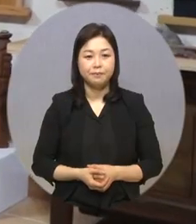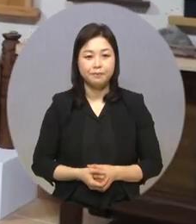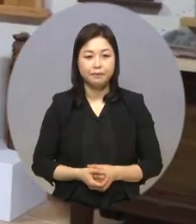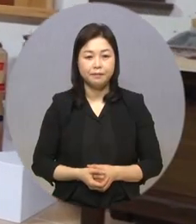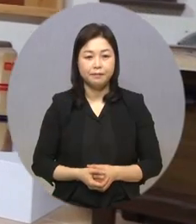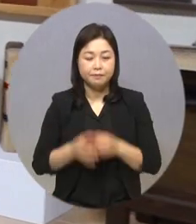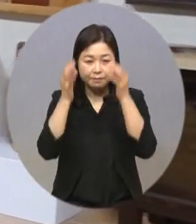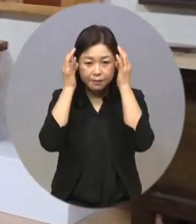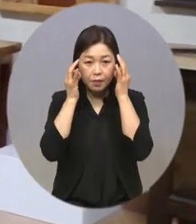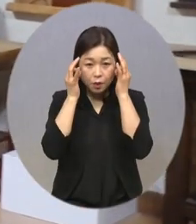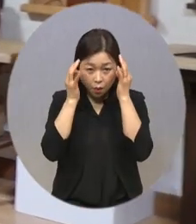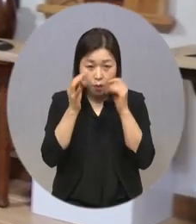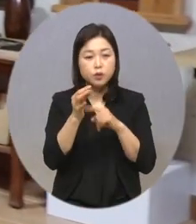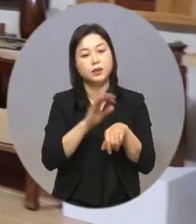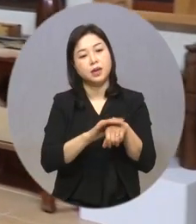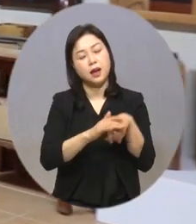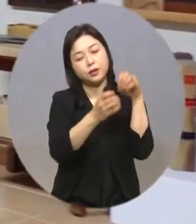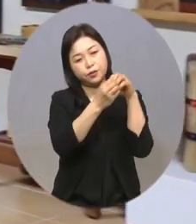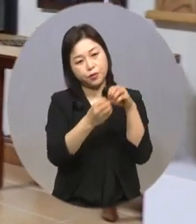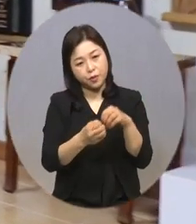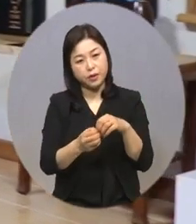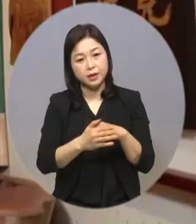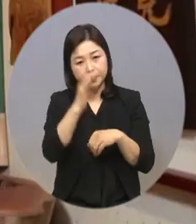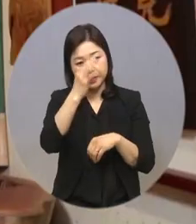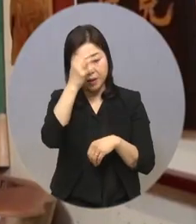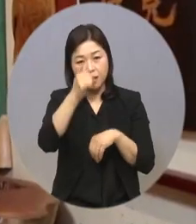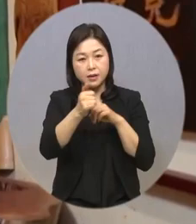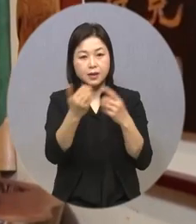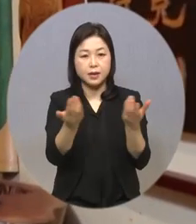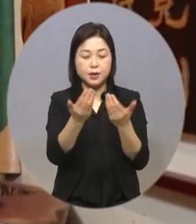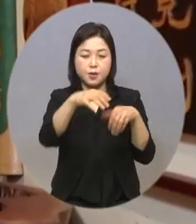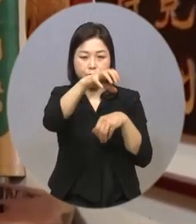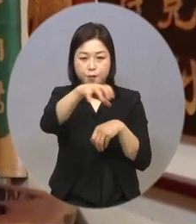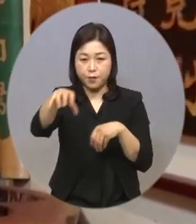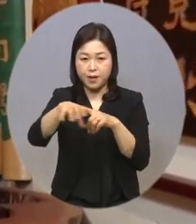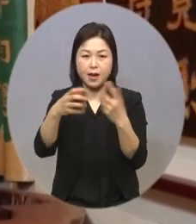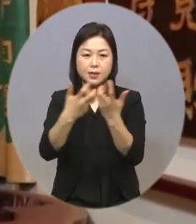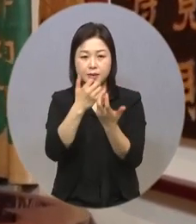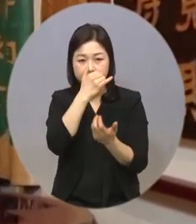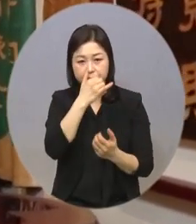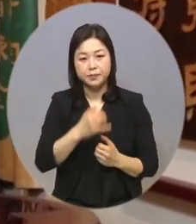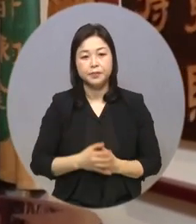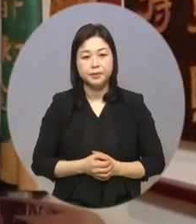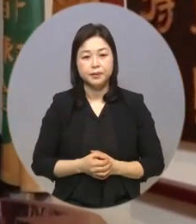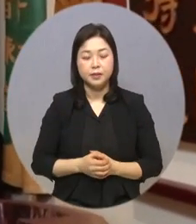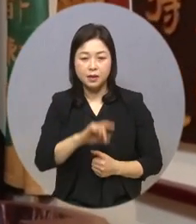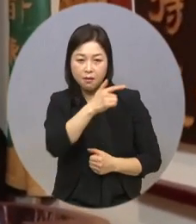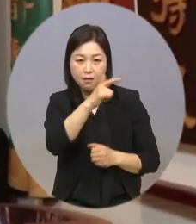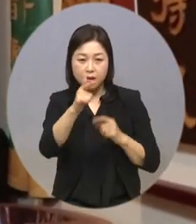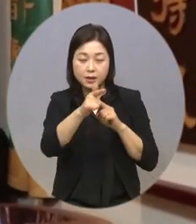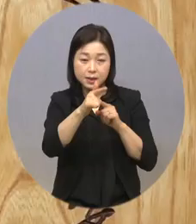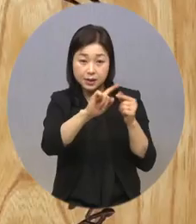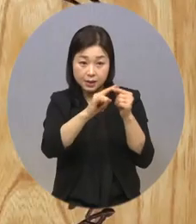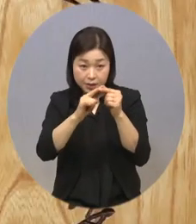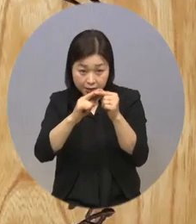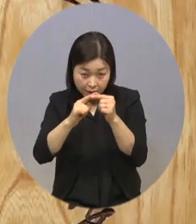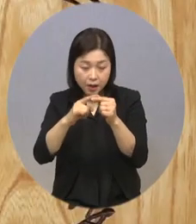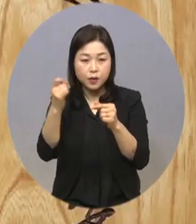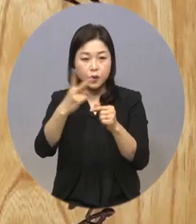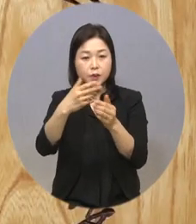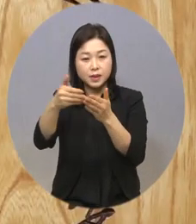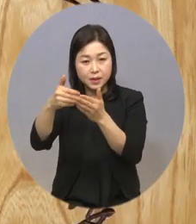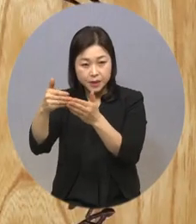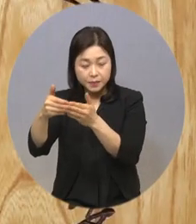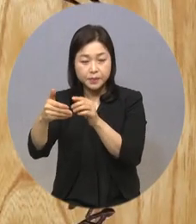땀과 노력으로 지켜온 전통은 장인의 작업실을 가득 메우고 다양한 활자와 그림이